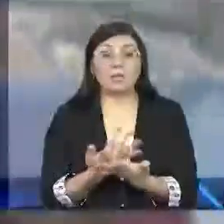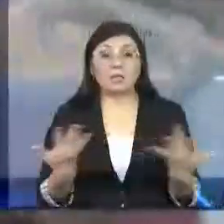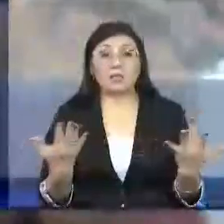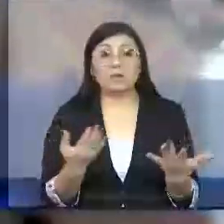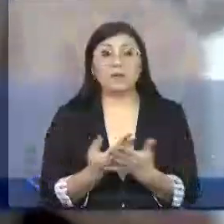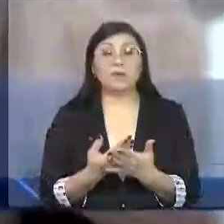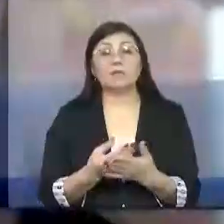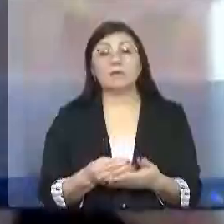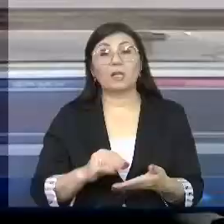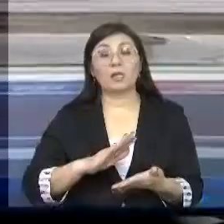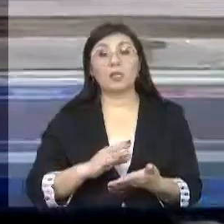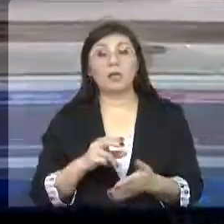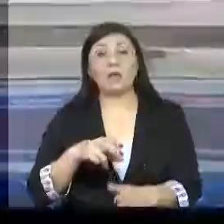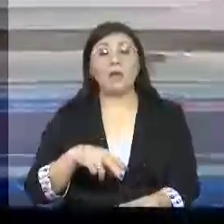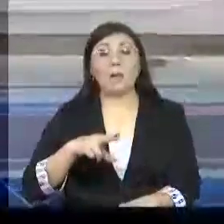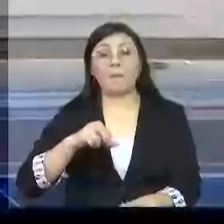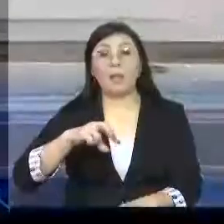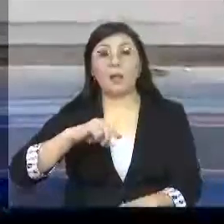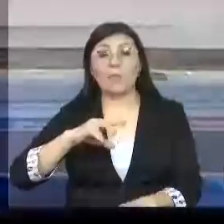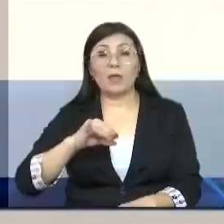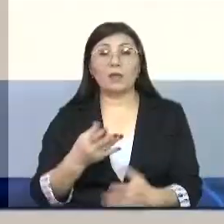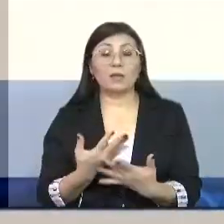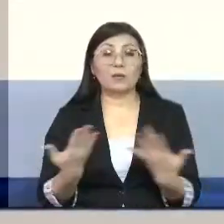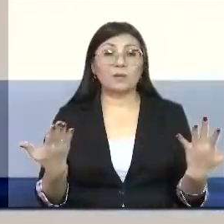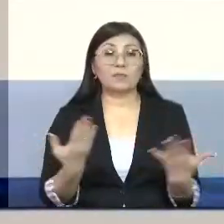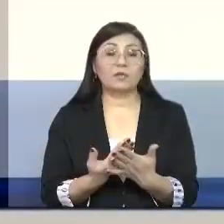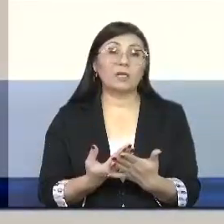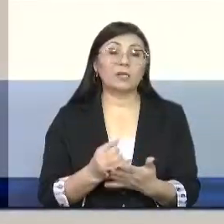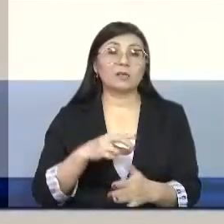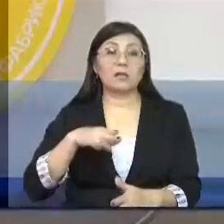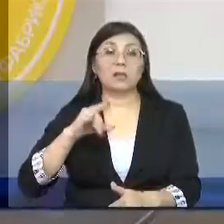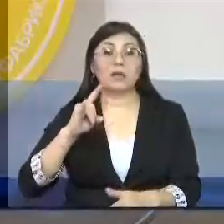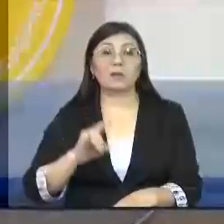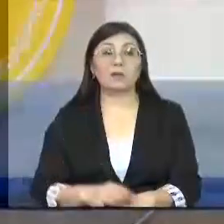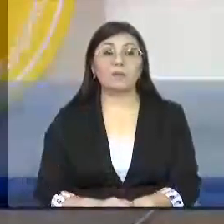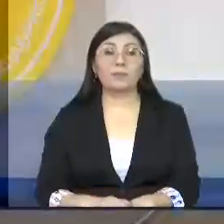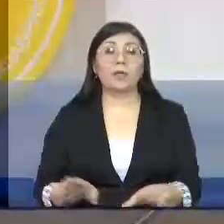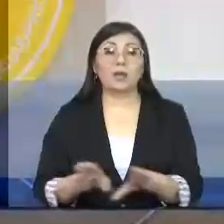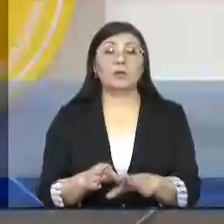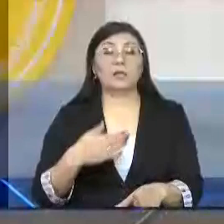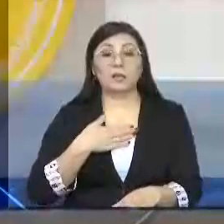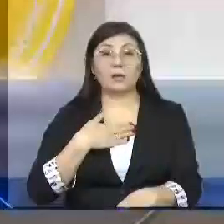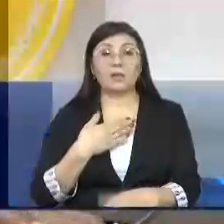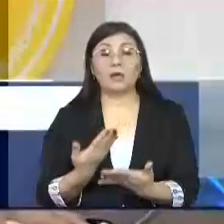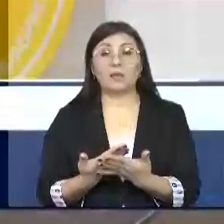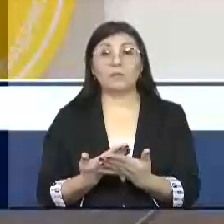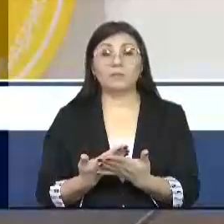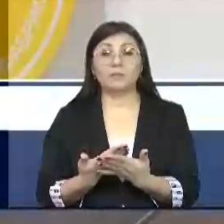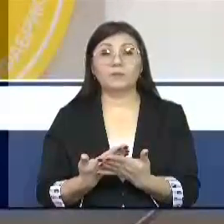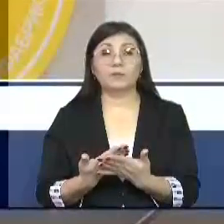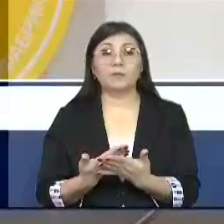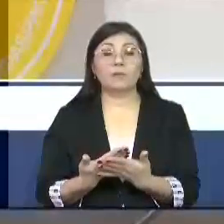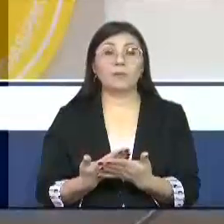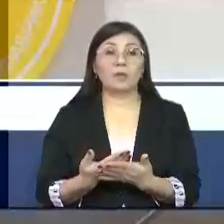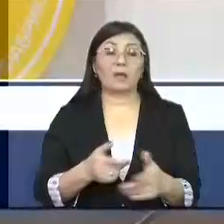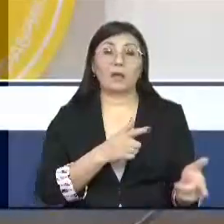Это пельмени, тефтели, голубцы, фаршированный перец, различные виды салатов и другую продукцию. Помимо того, что я их замораживаю, я